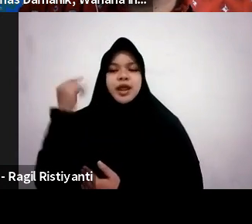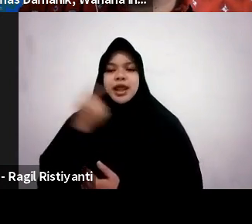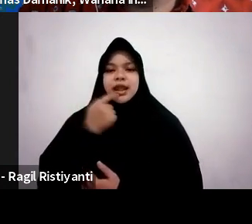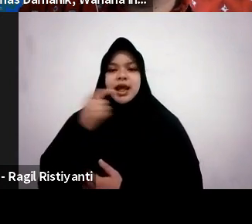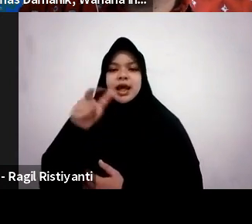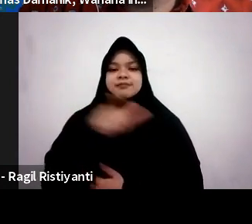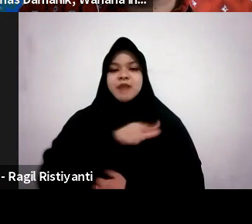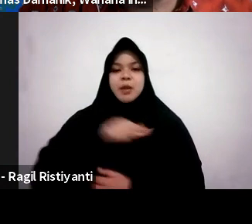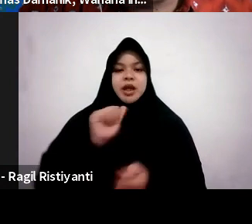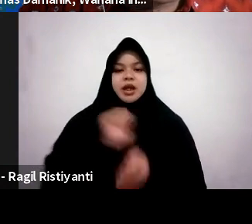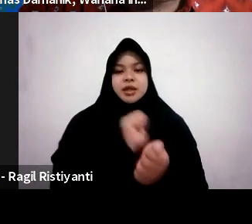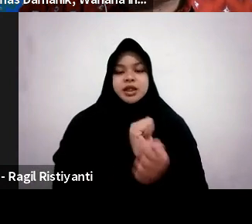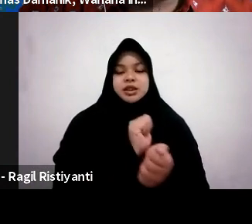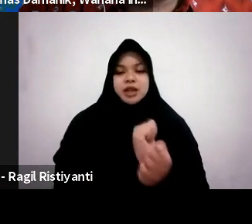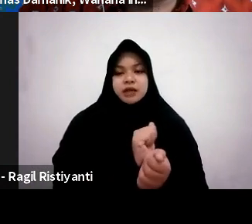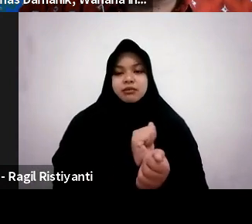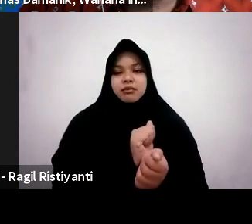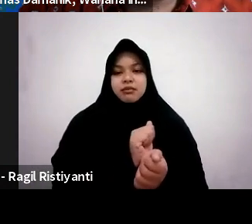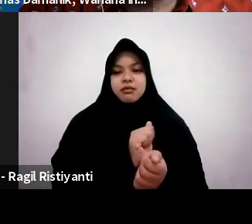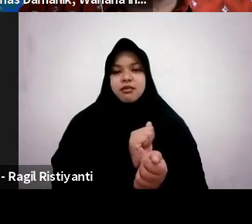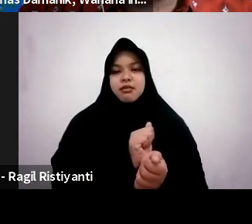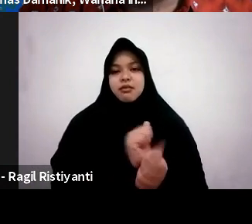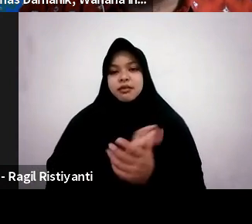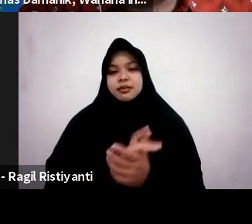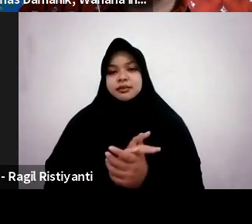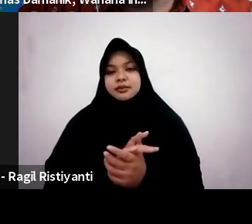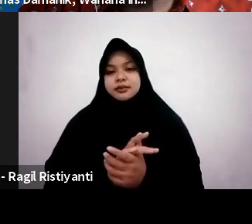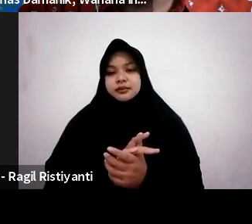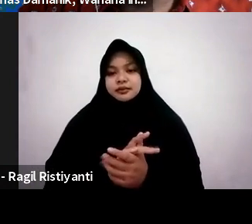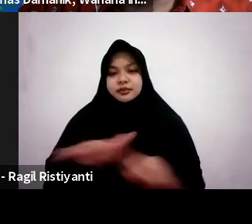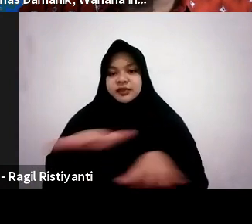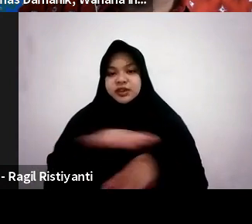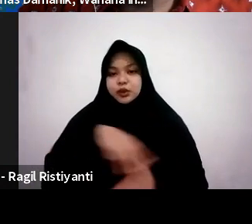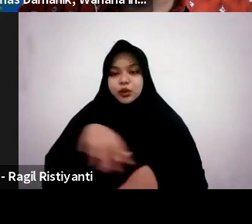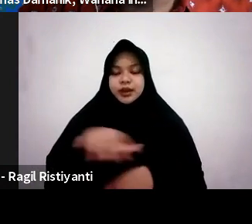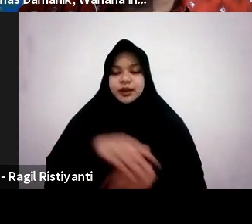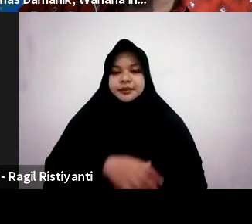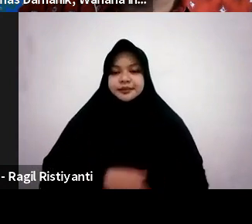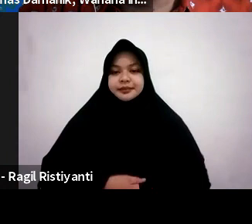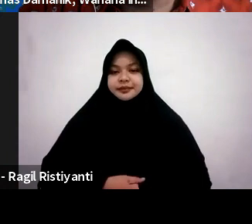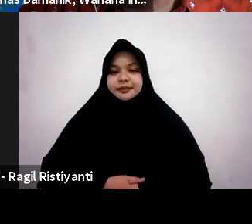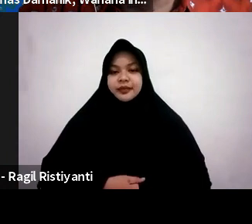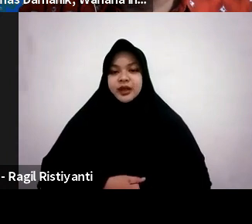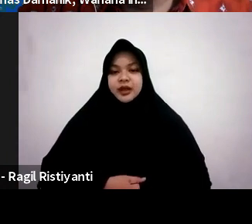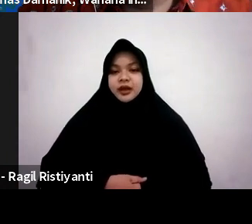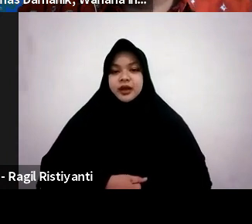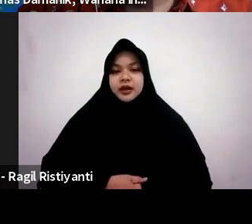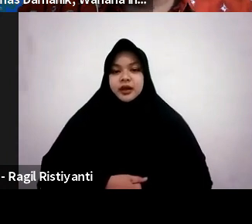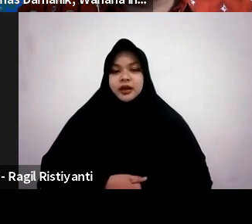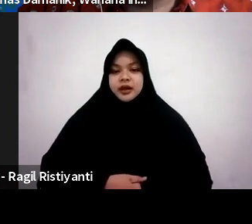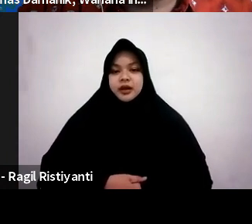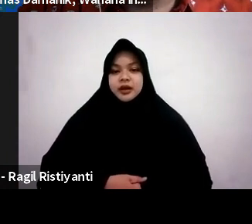pada saat itu ada satu kampeni di West yang adik Lex ya penyandang disabilitas netra dan